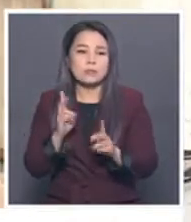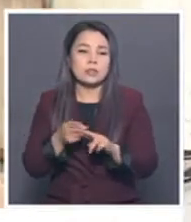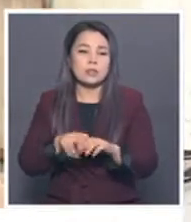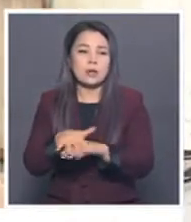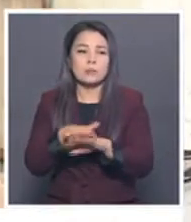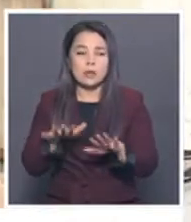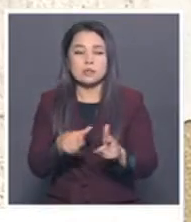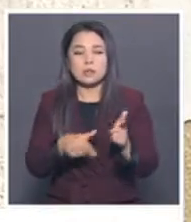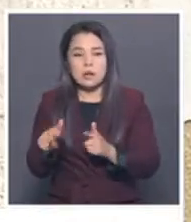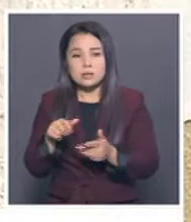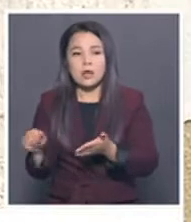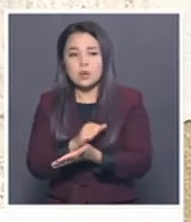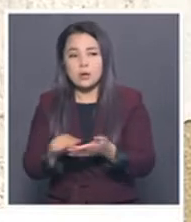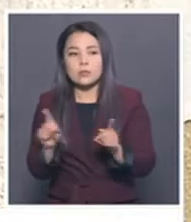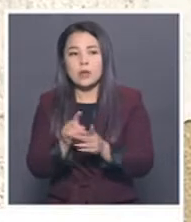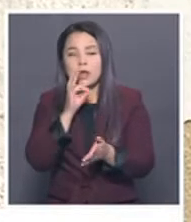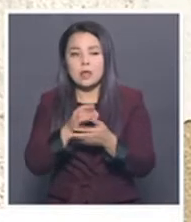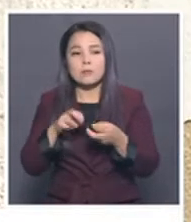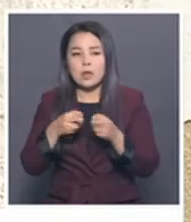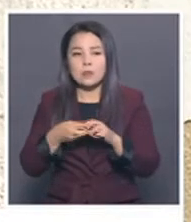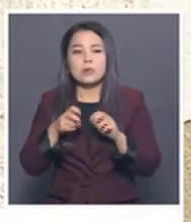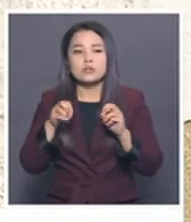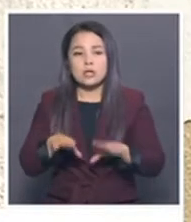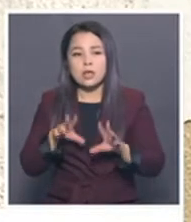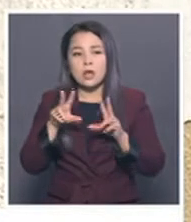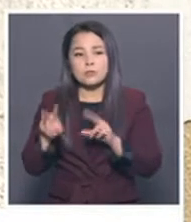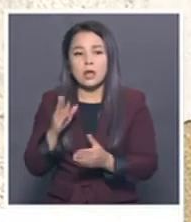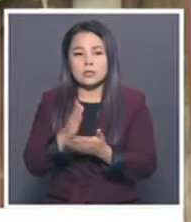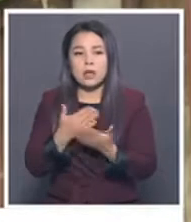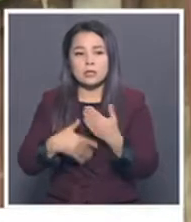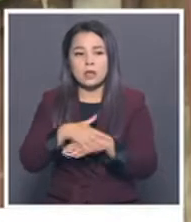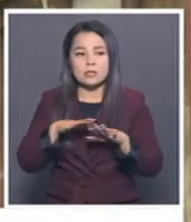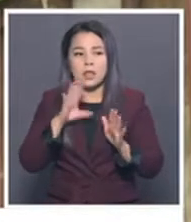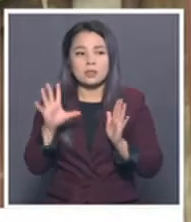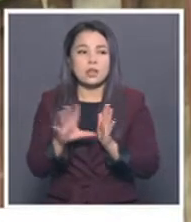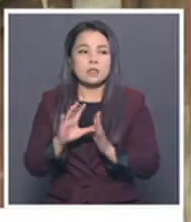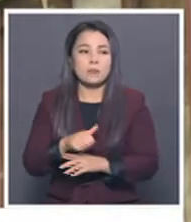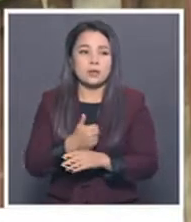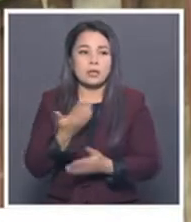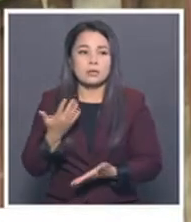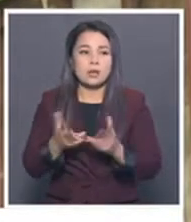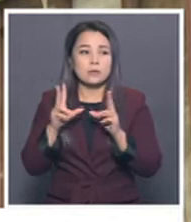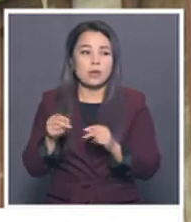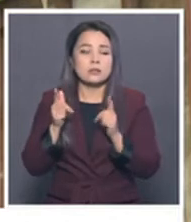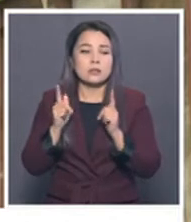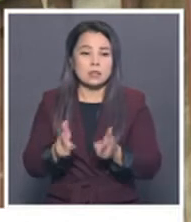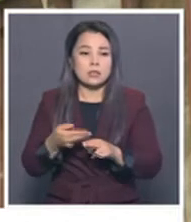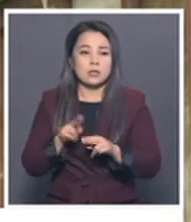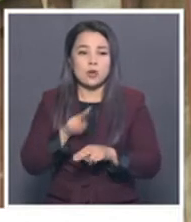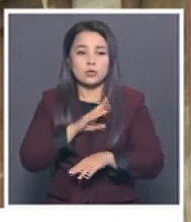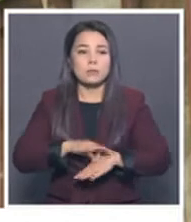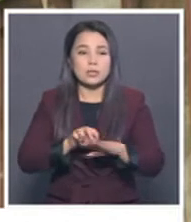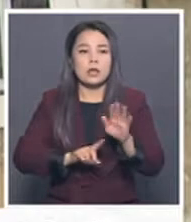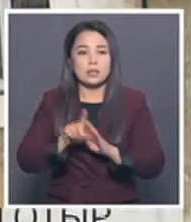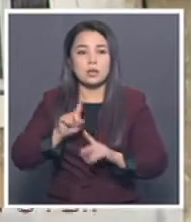құжаттар дайындалып жатқанын айтып, бұл мәселені де шешеміз деп уәде берді. Егер қалалық энергетика басқармасы келісім берсе, тиісті жұмыстар